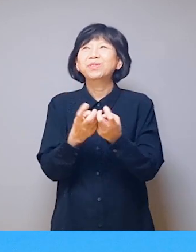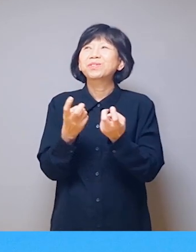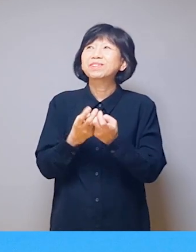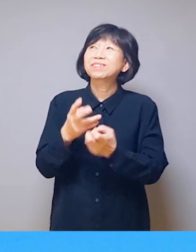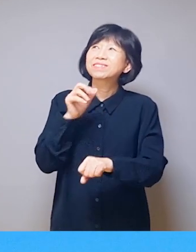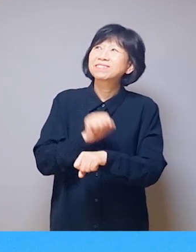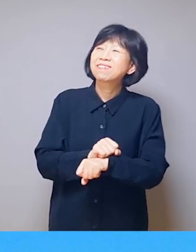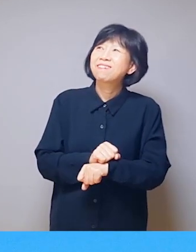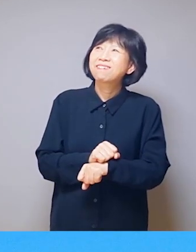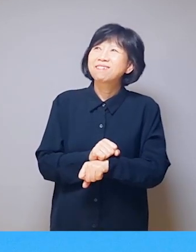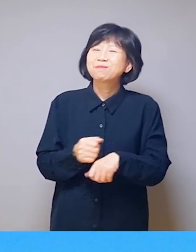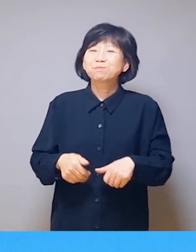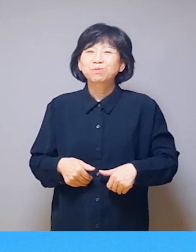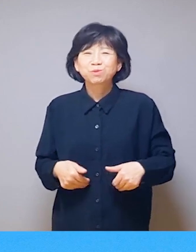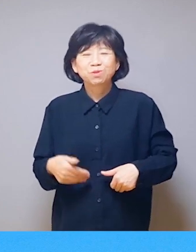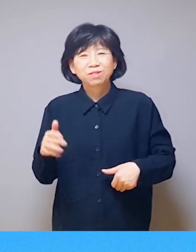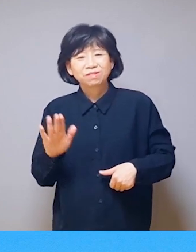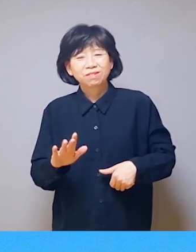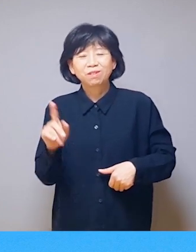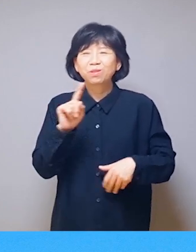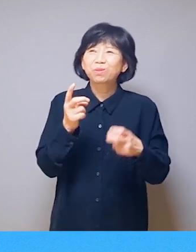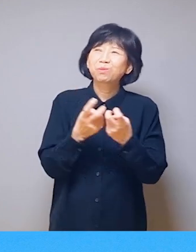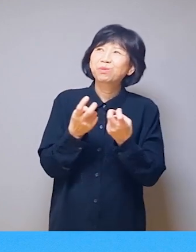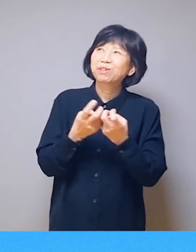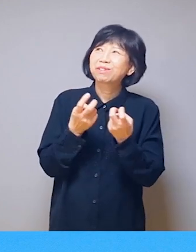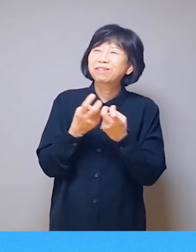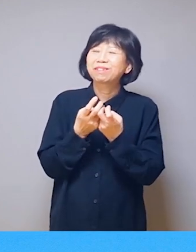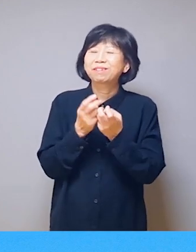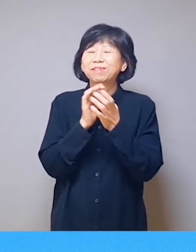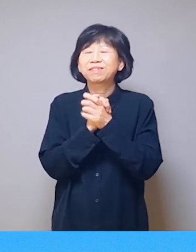텐데. 근데 하나님이 그런 마음을 주세요.